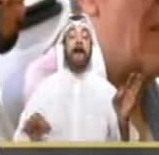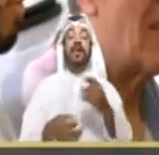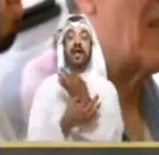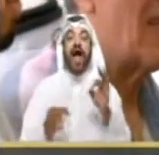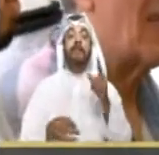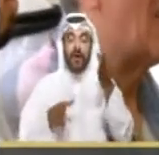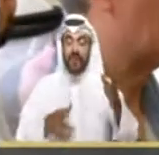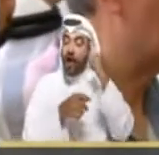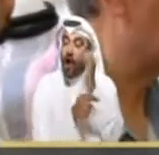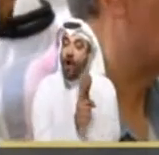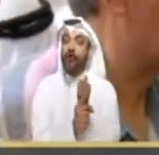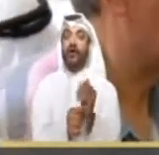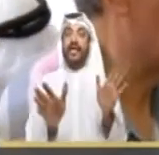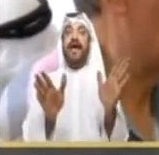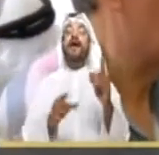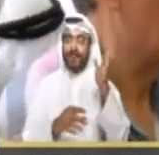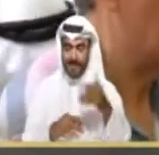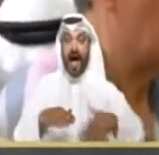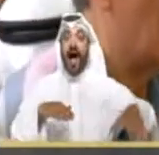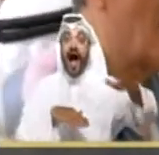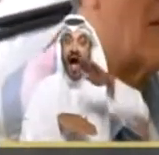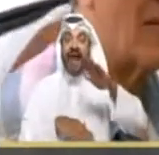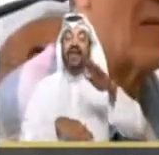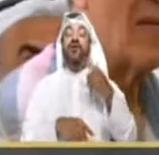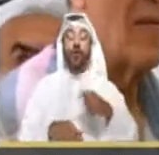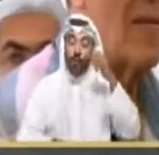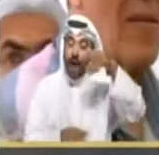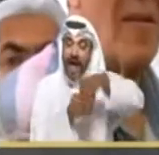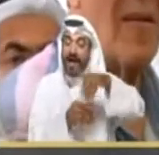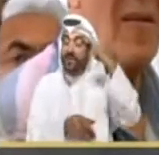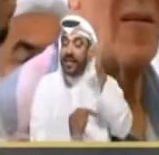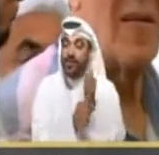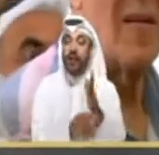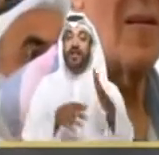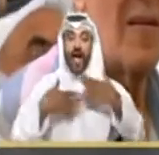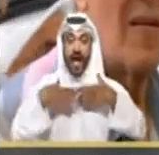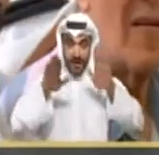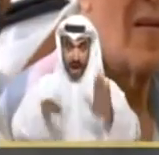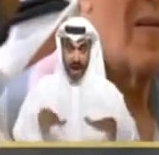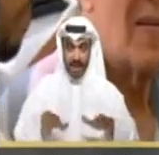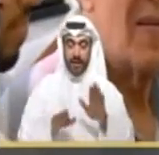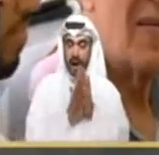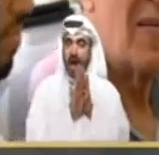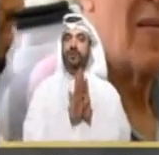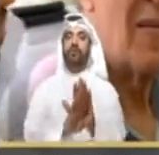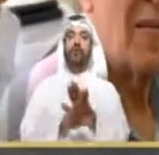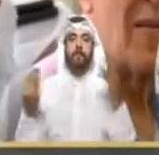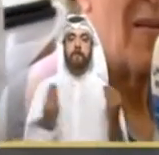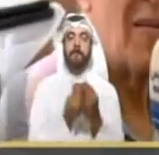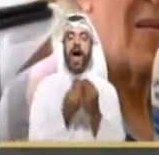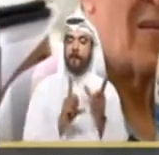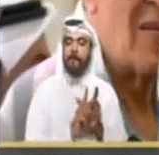بالرغم من وجود حرية سعرية عالي وبالرغم من وجود ديمقراطية إن احنا في وقت المحن نقف جميعا